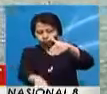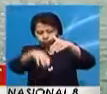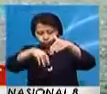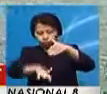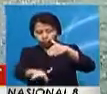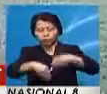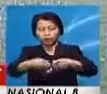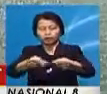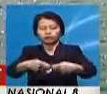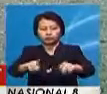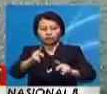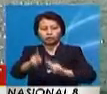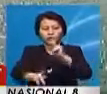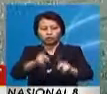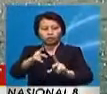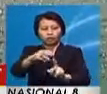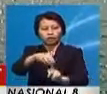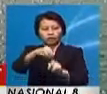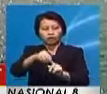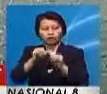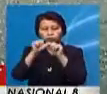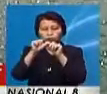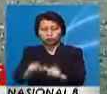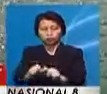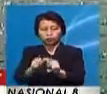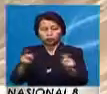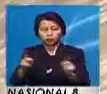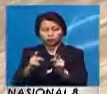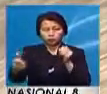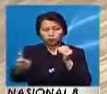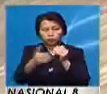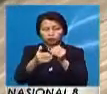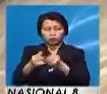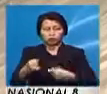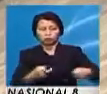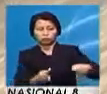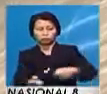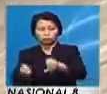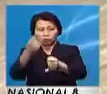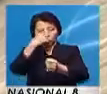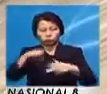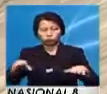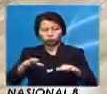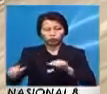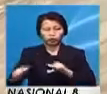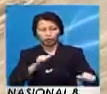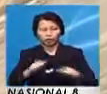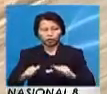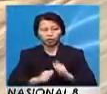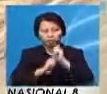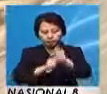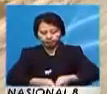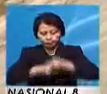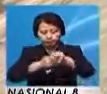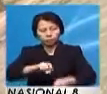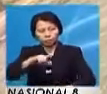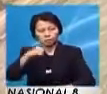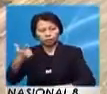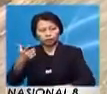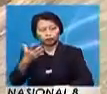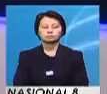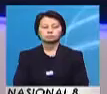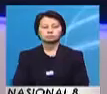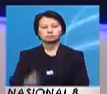memberi peluang kepada penduduk terutama yang tinggal di kawasan berdekatan sungai untuk melakukan aktiviti pertanian lain selain